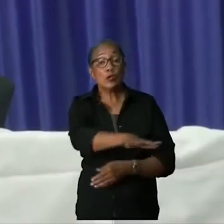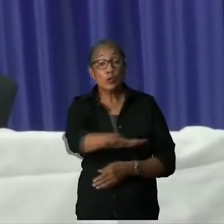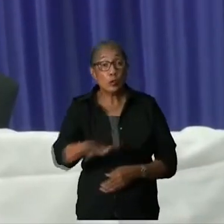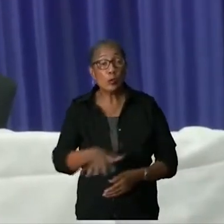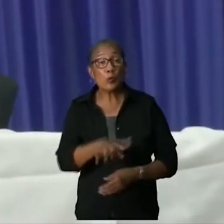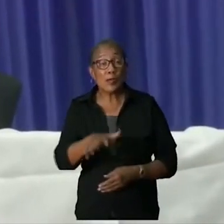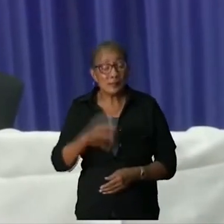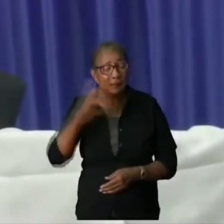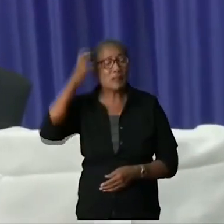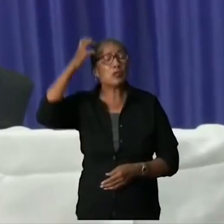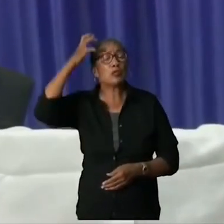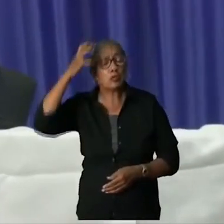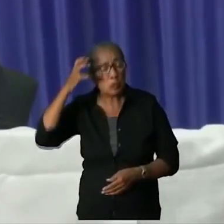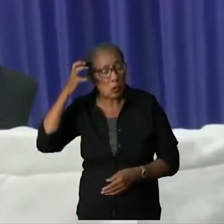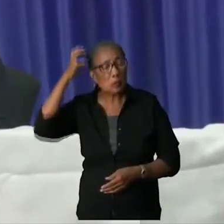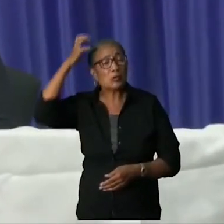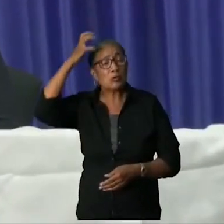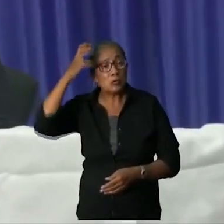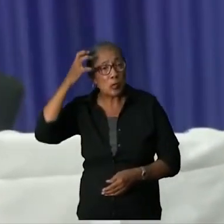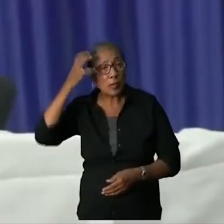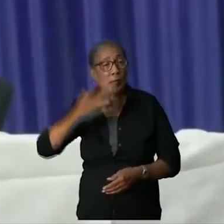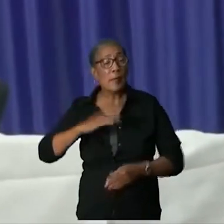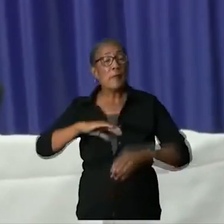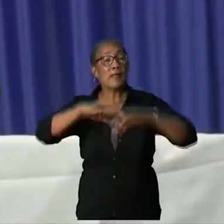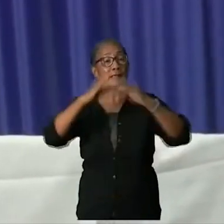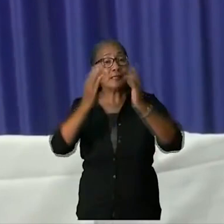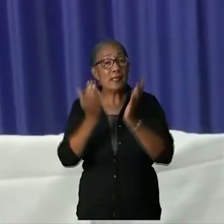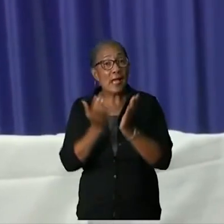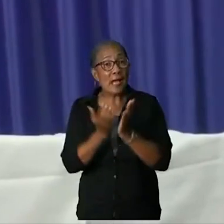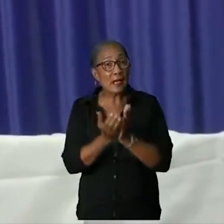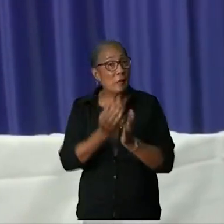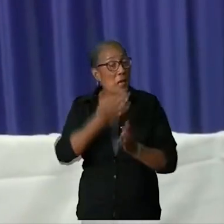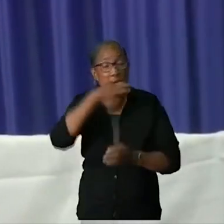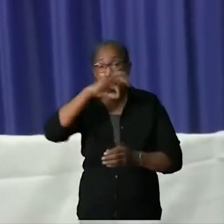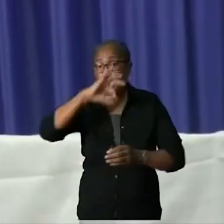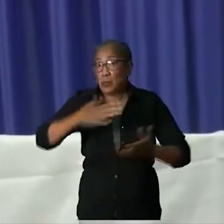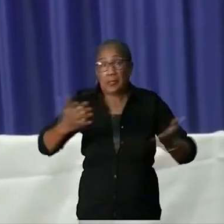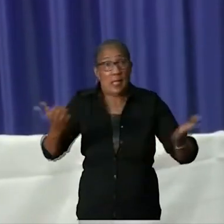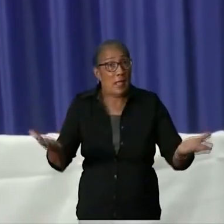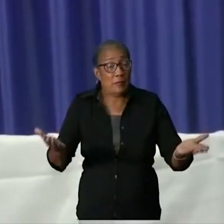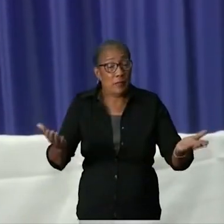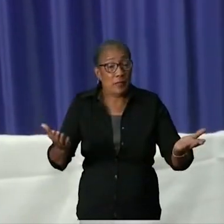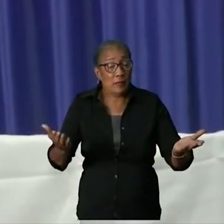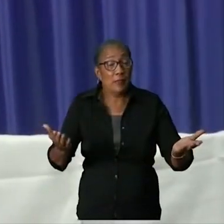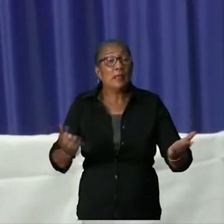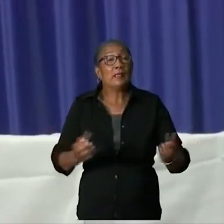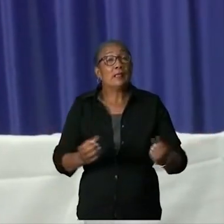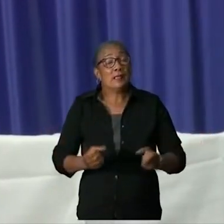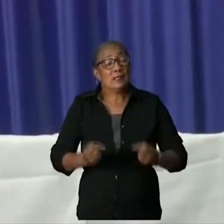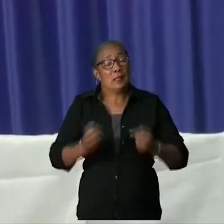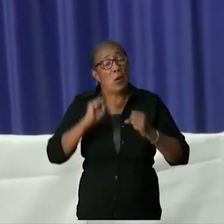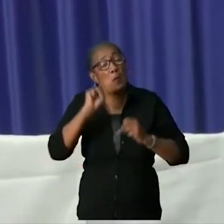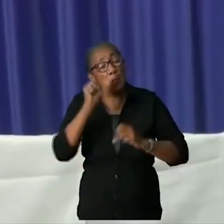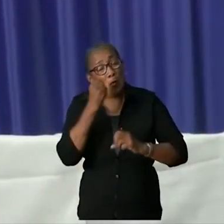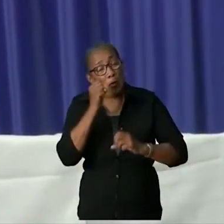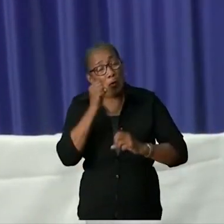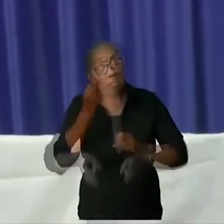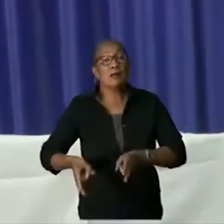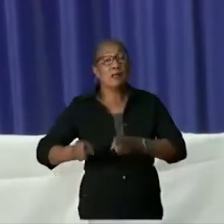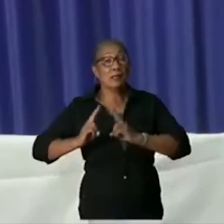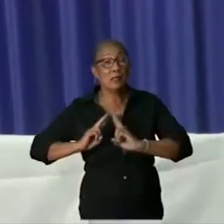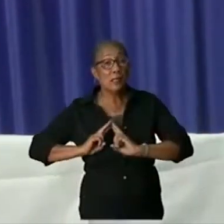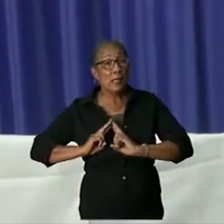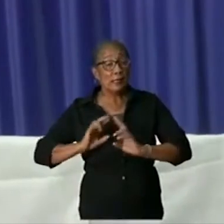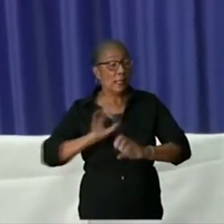zeer zorgelijk en we hebben met z'n allen een verantwoordelijkheid. Een zware verantwoordelijkheid om te zorgen dat COVID